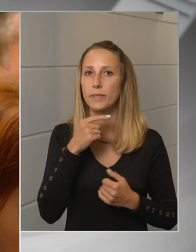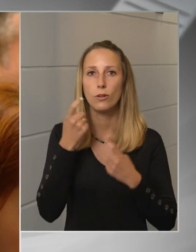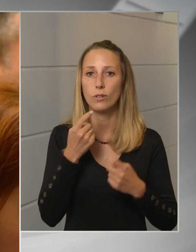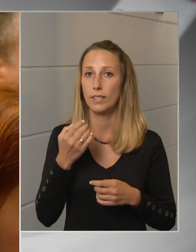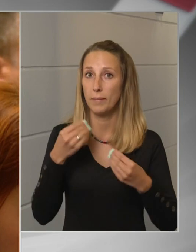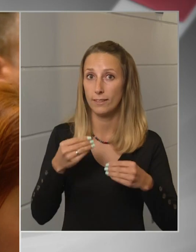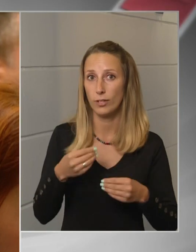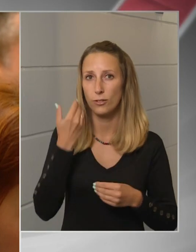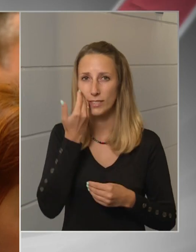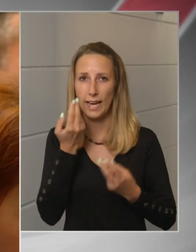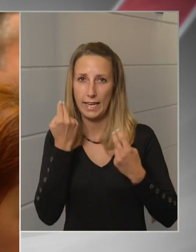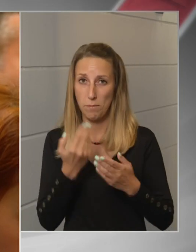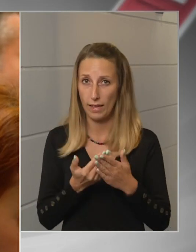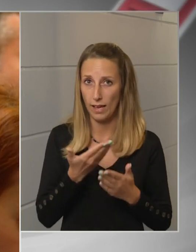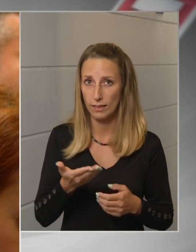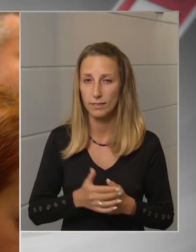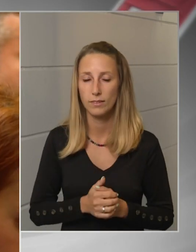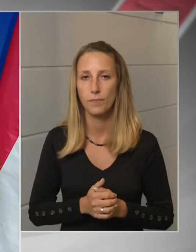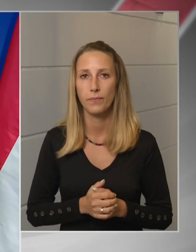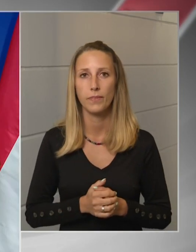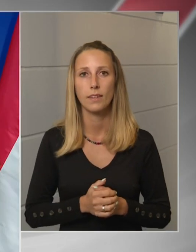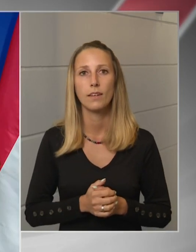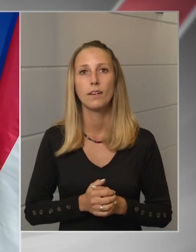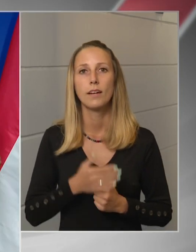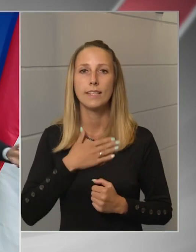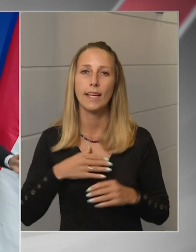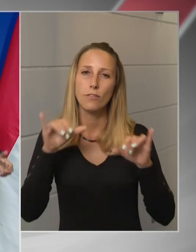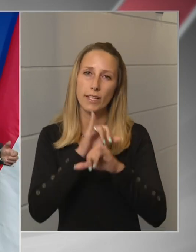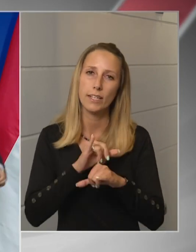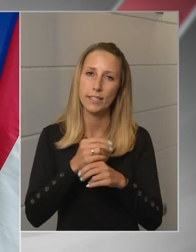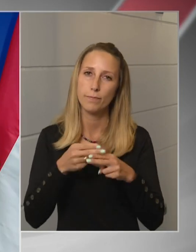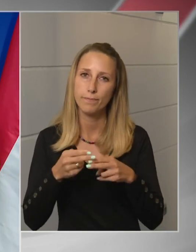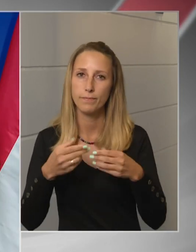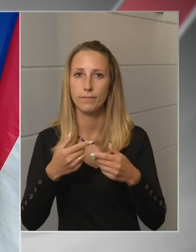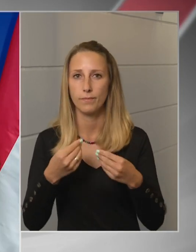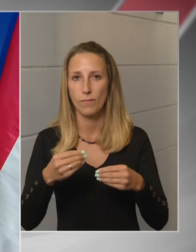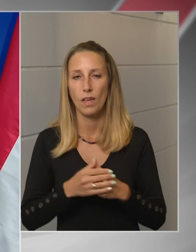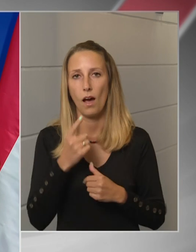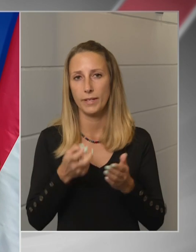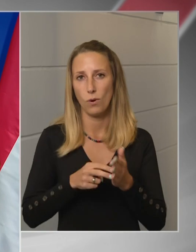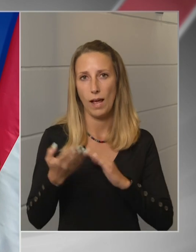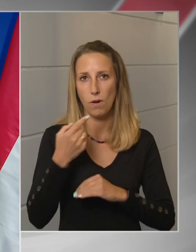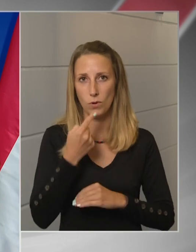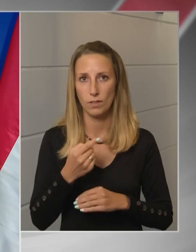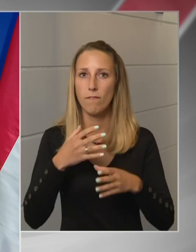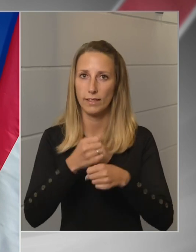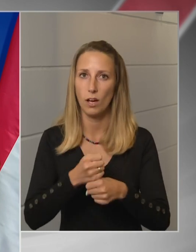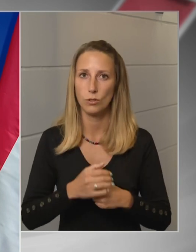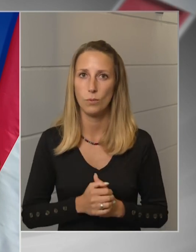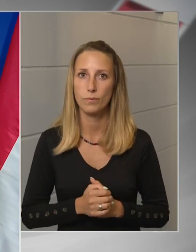hogy szerényebb legyen esetleg? Szeretnék egy féleértést. Amit korábban mondtam, azt fenntartom, és nagyon